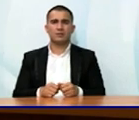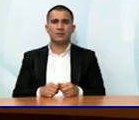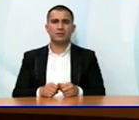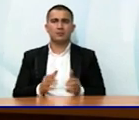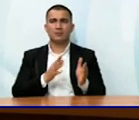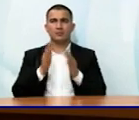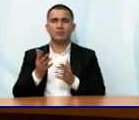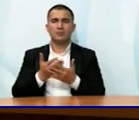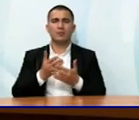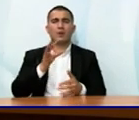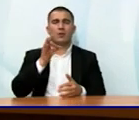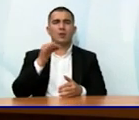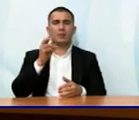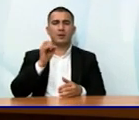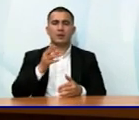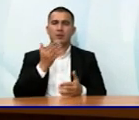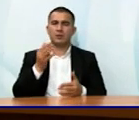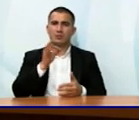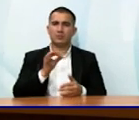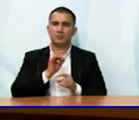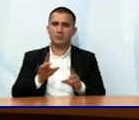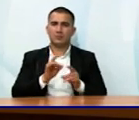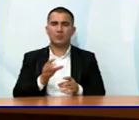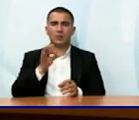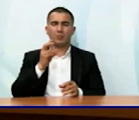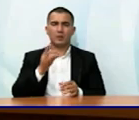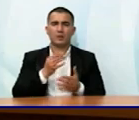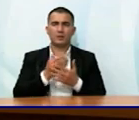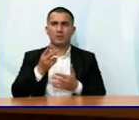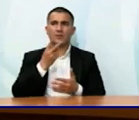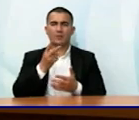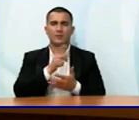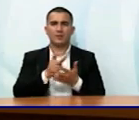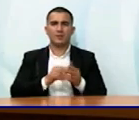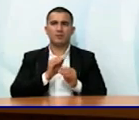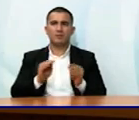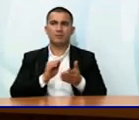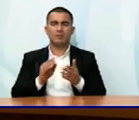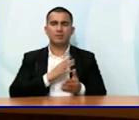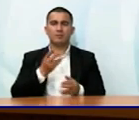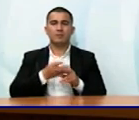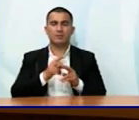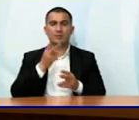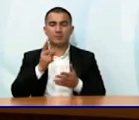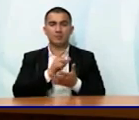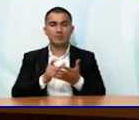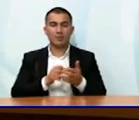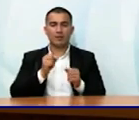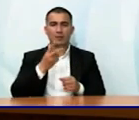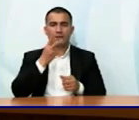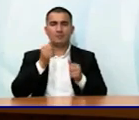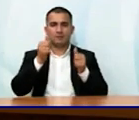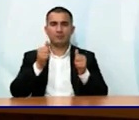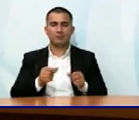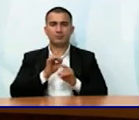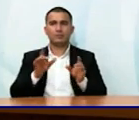Keyin siz bilan Oybek haqida gaplashilgan. Oybekning sizga ikkita she'ri berilgan va biz ana shu ikkita she'rga ikkita surat orqali